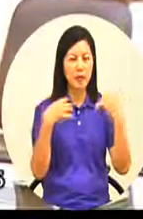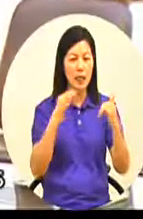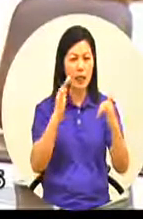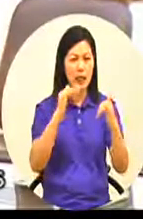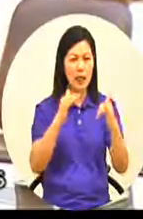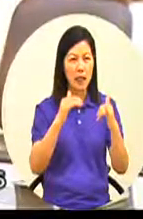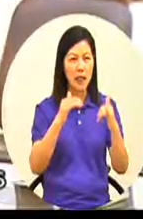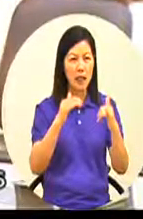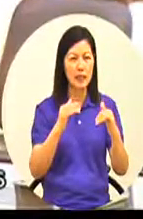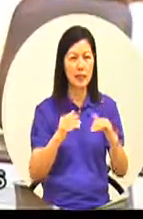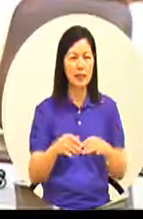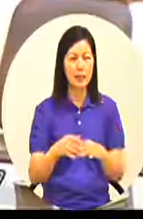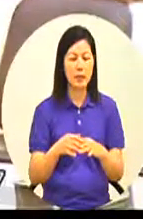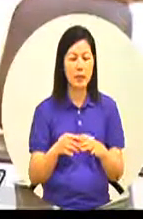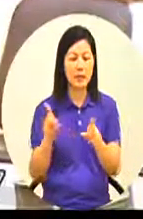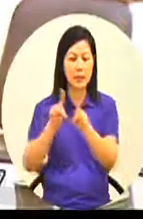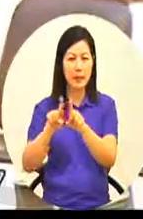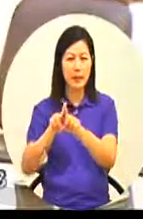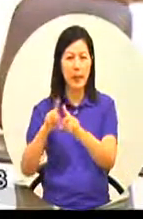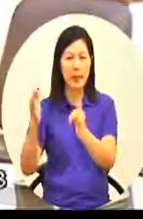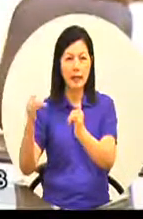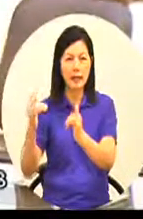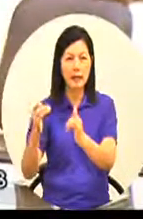主祭到杯祭这个流程就好了。